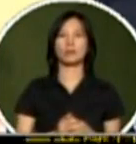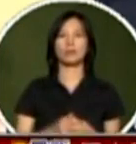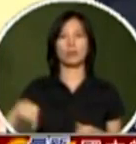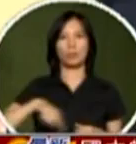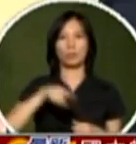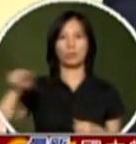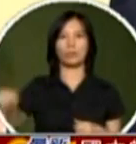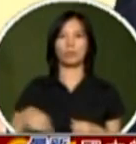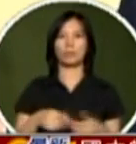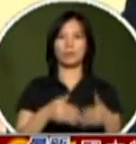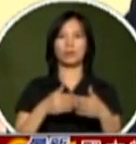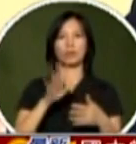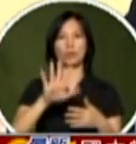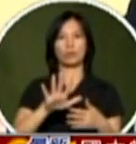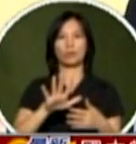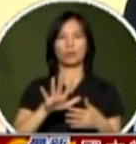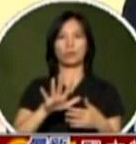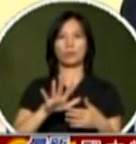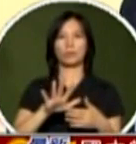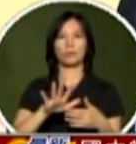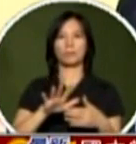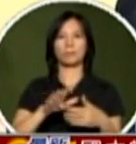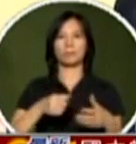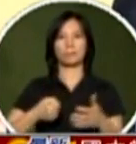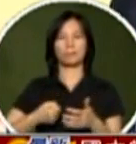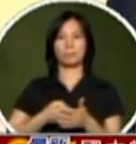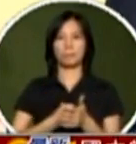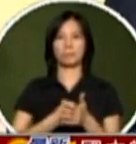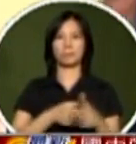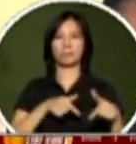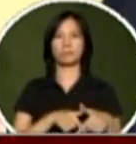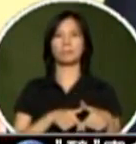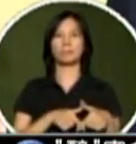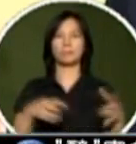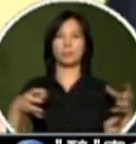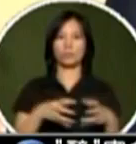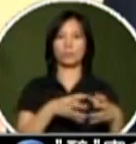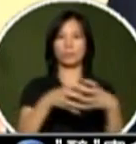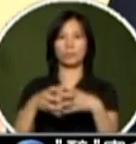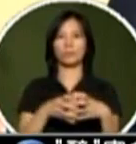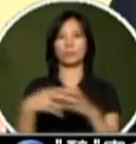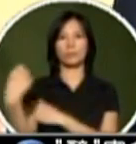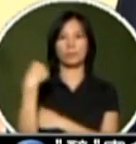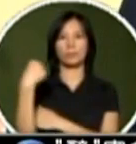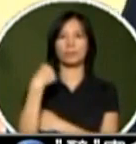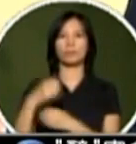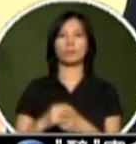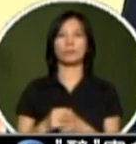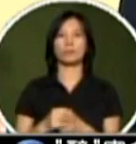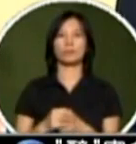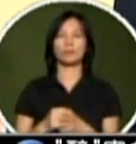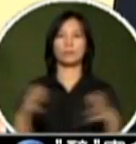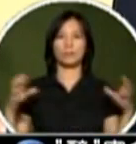家都要有这样的雄心壮志，并且大家一起团结努力，一